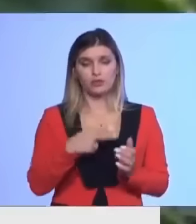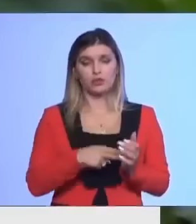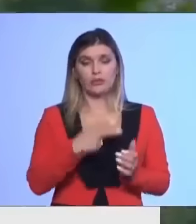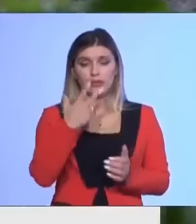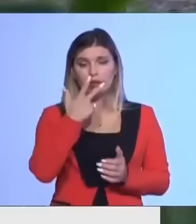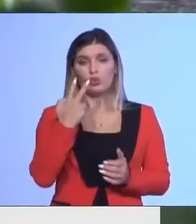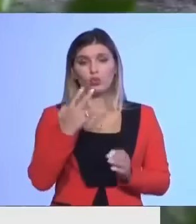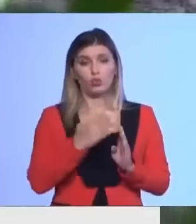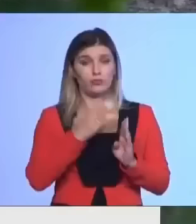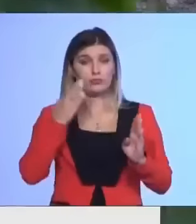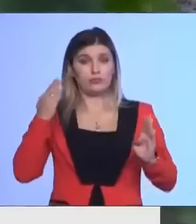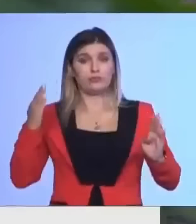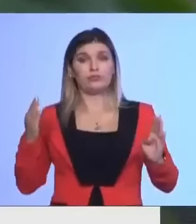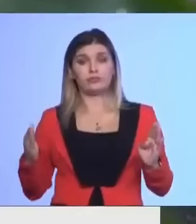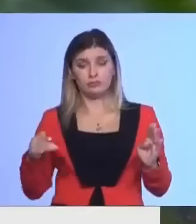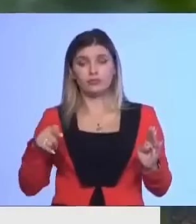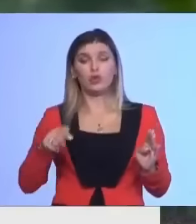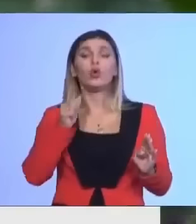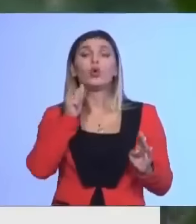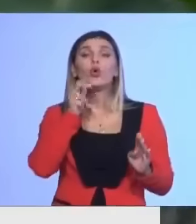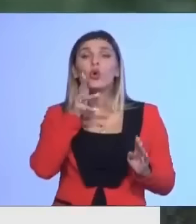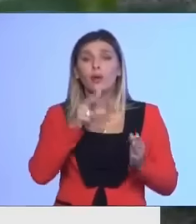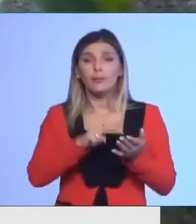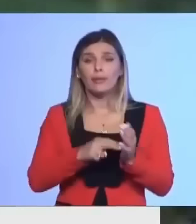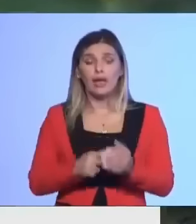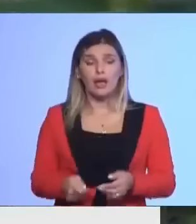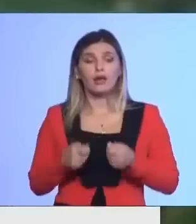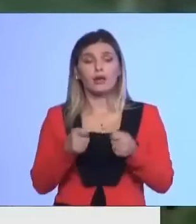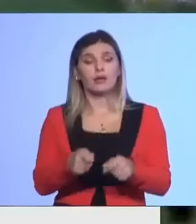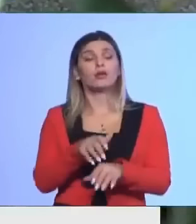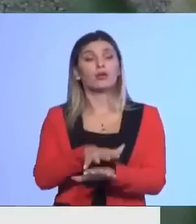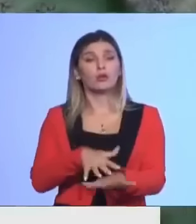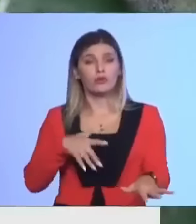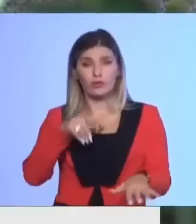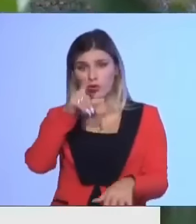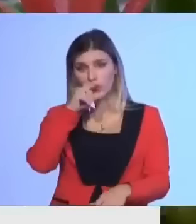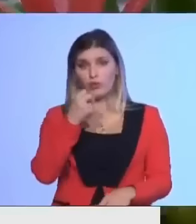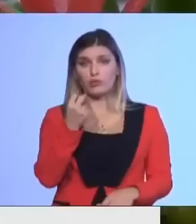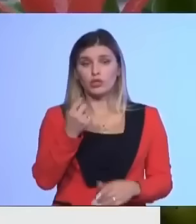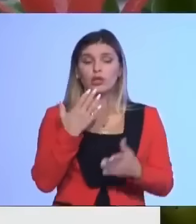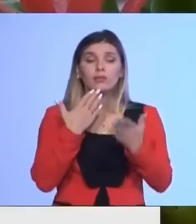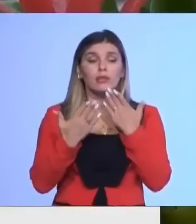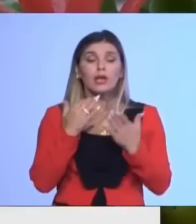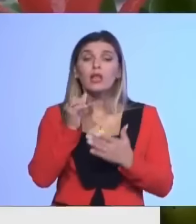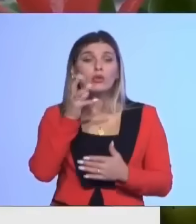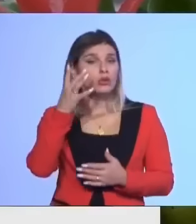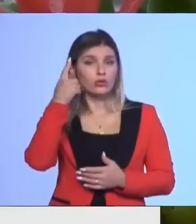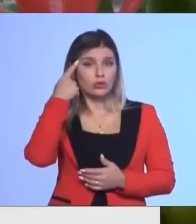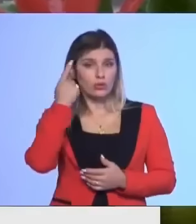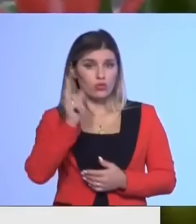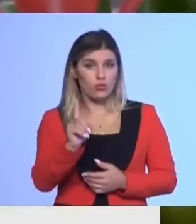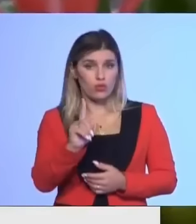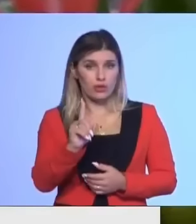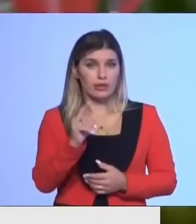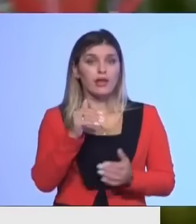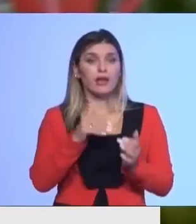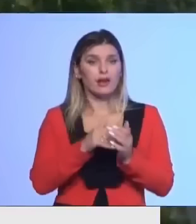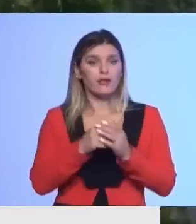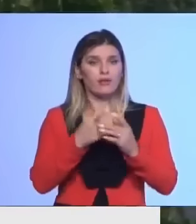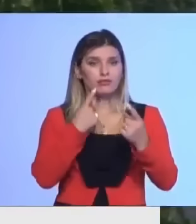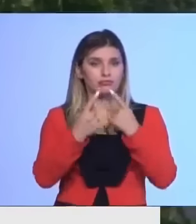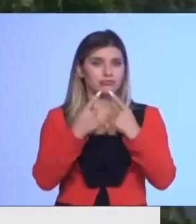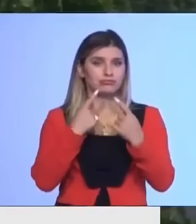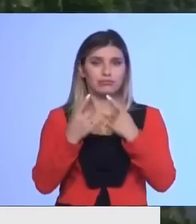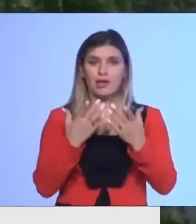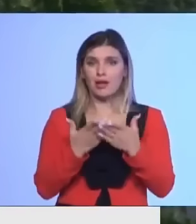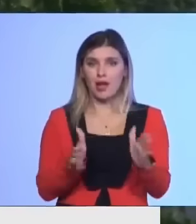2024-2032 nuk dihet ende se kur do të jetë në renditje në seancën e kuvendit komunal të Prishtinës për votim në mënyrë që të kalojë në diskutim publik. Ky